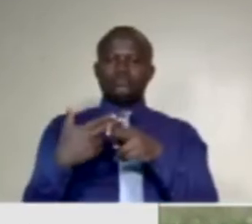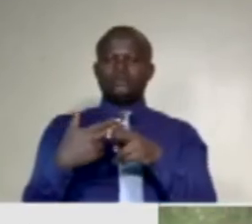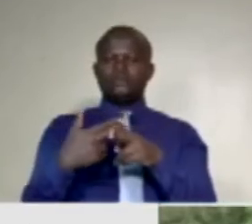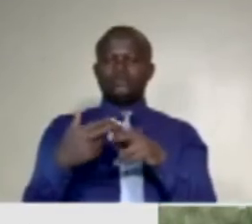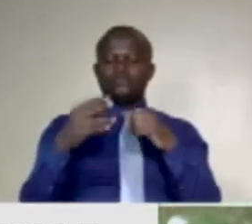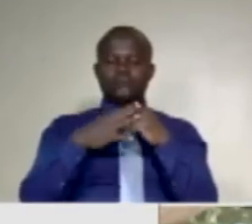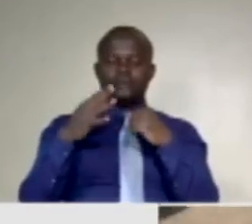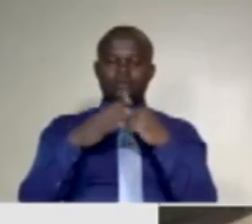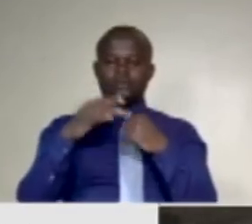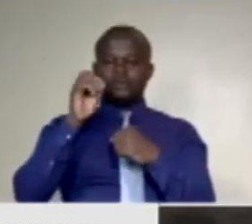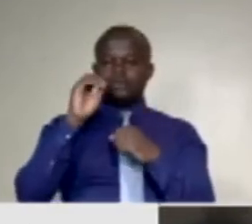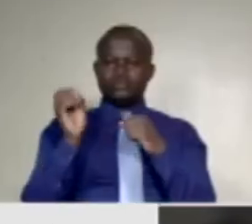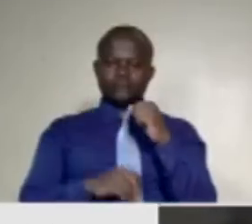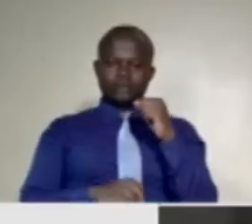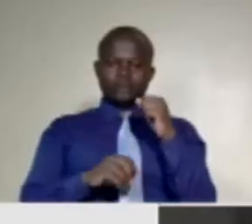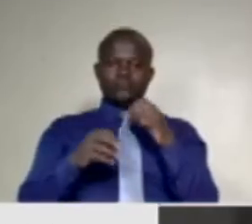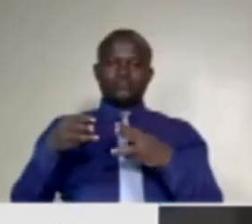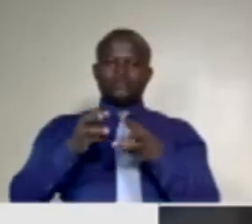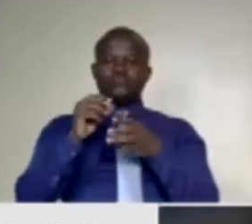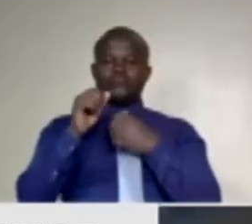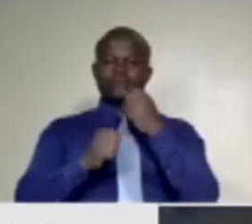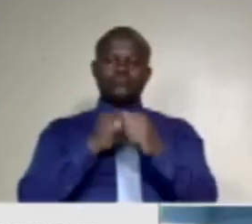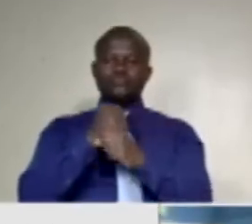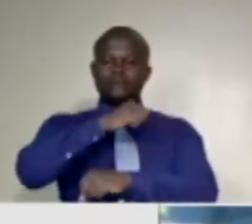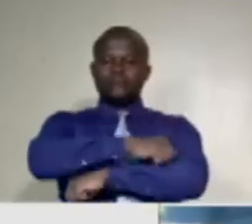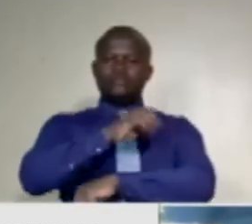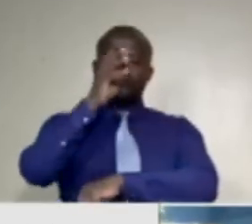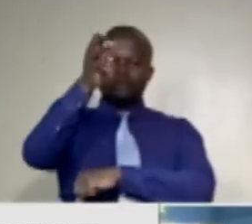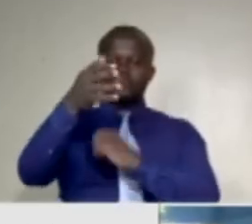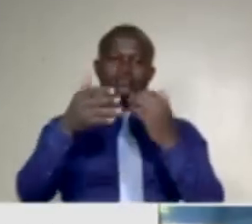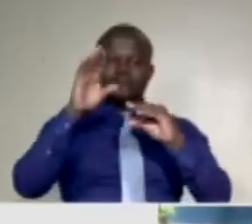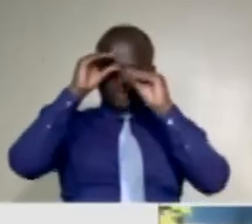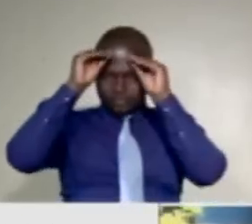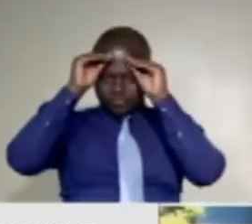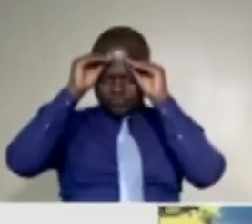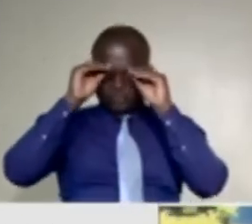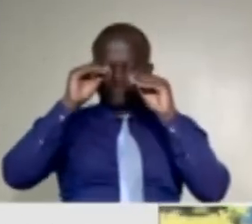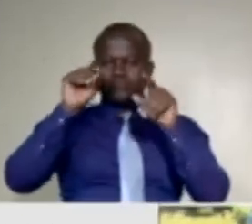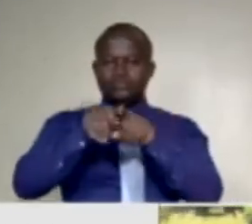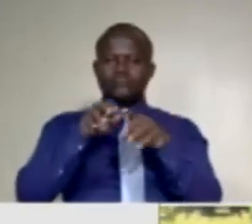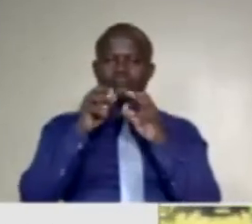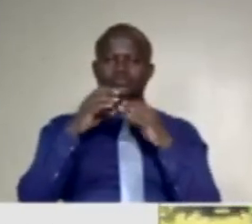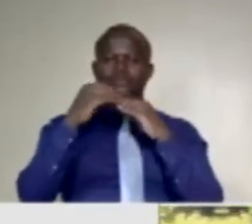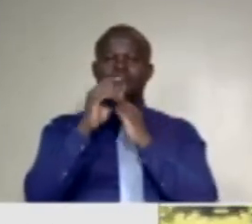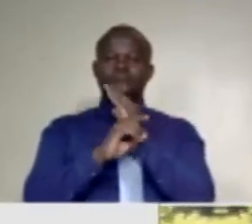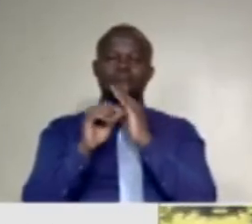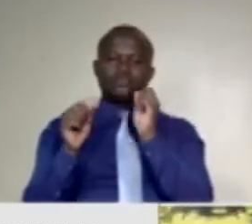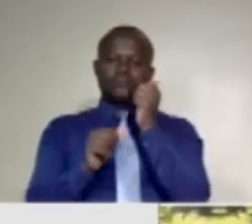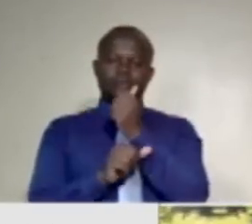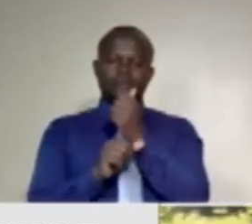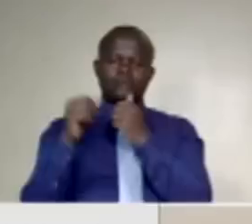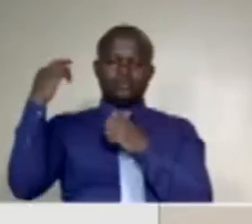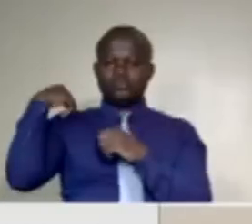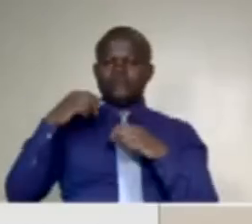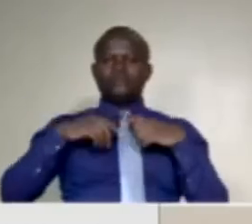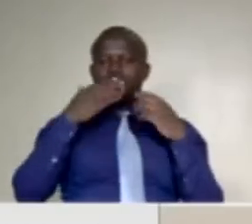rya 99%, ku buryo mu mwaka w'amashuri utaha bizaba byigirwamo nk'uko bisobanurwa n'umuyobozi w'akarere wungirije